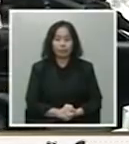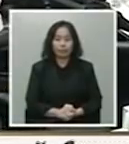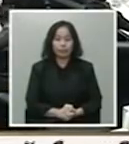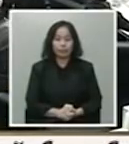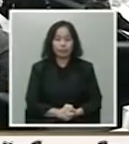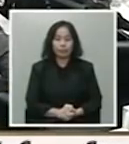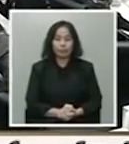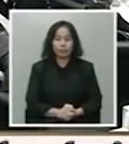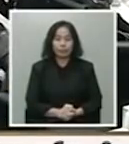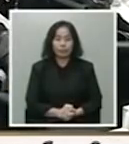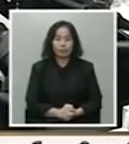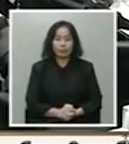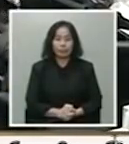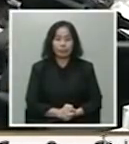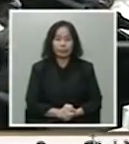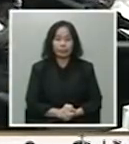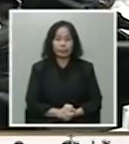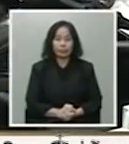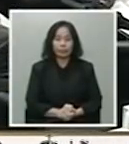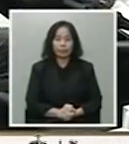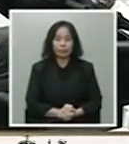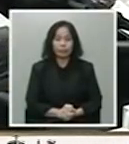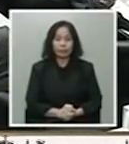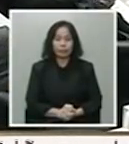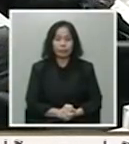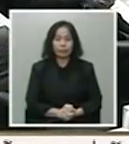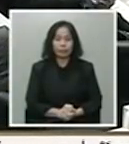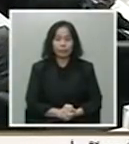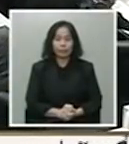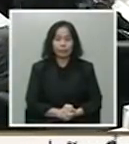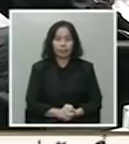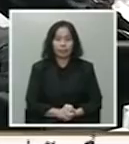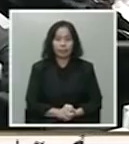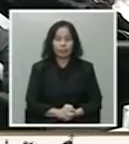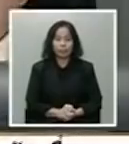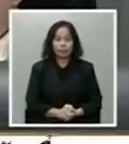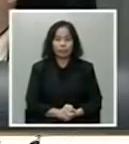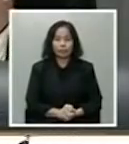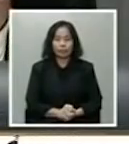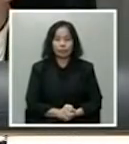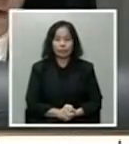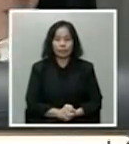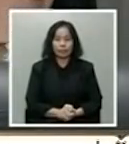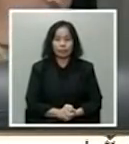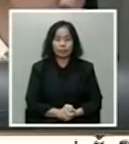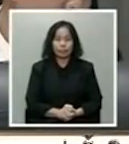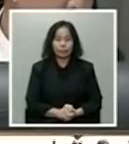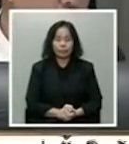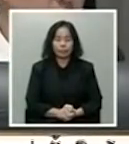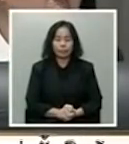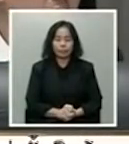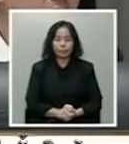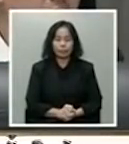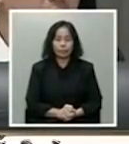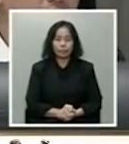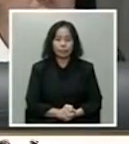ามาช่วยกันจับได้เลยสารมีหมายแล้วนะครับนะเราเป็นพลเมืองดีนะไม่